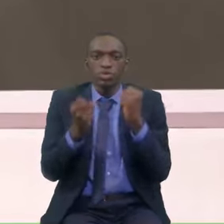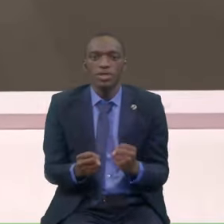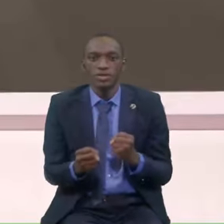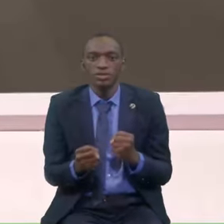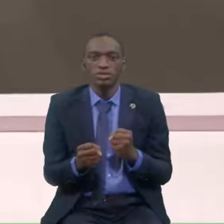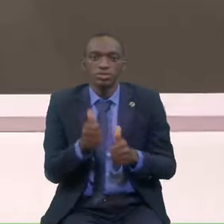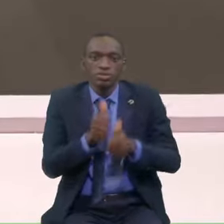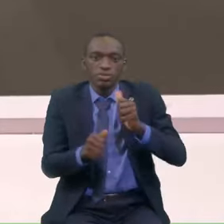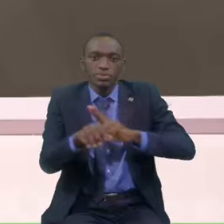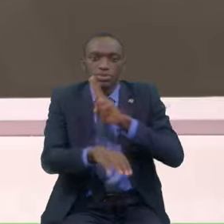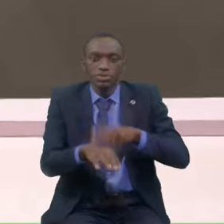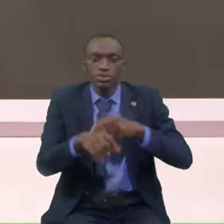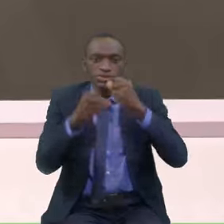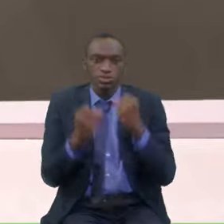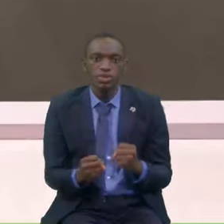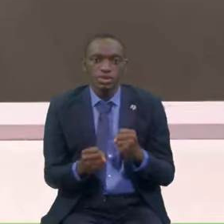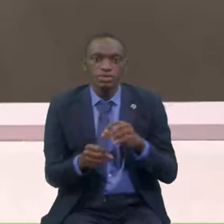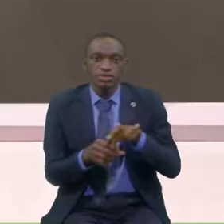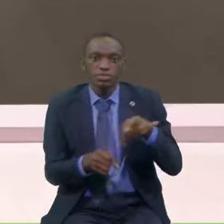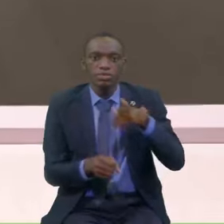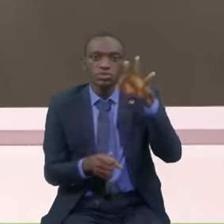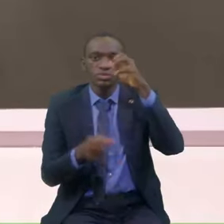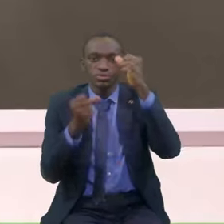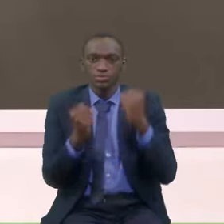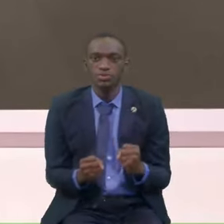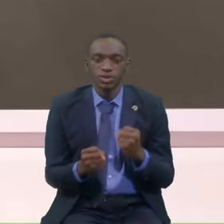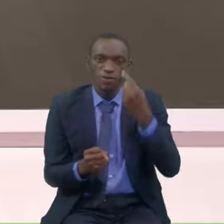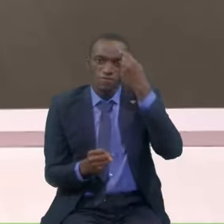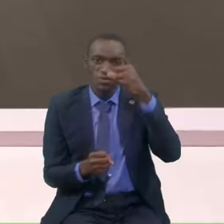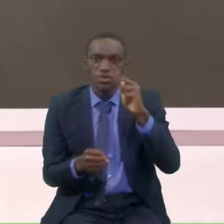la force surnaturelle, la force surnaturelle.